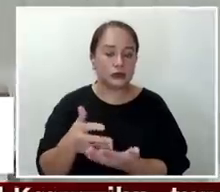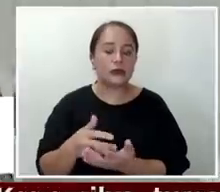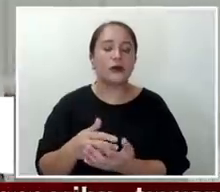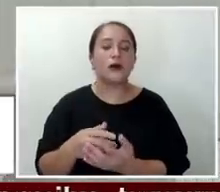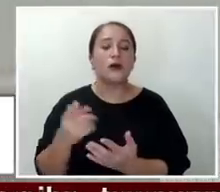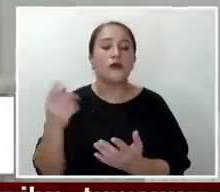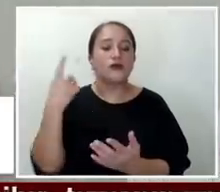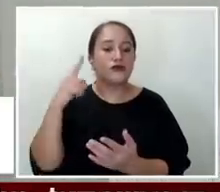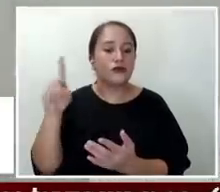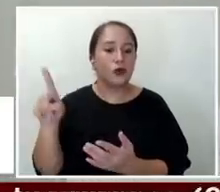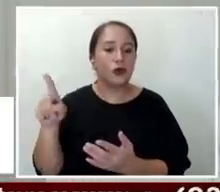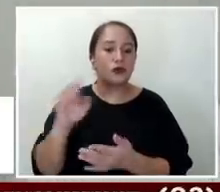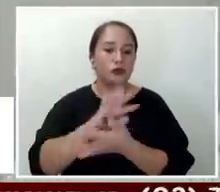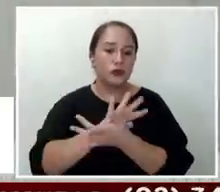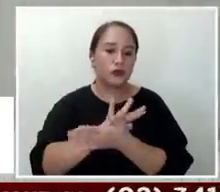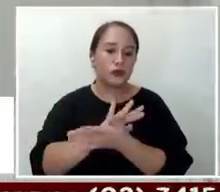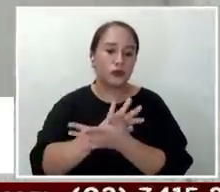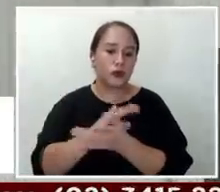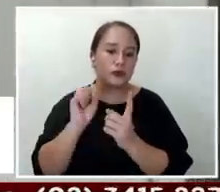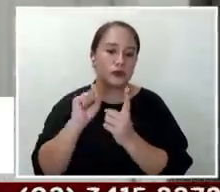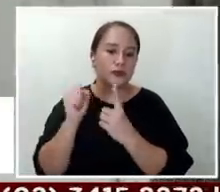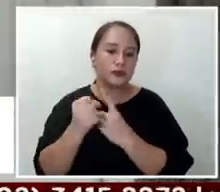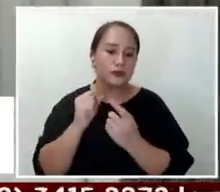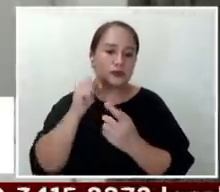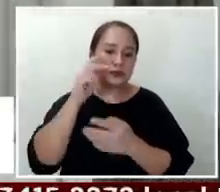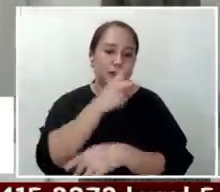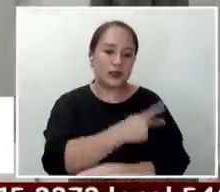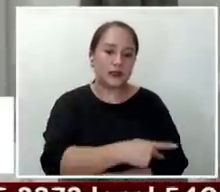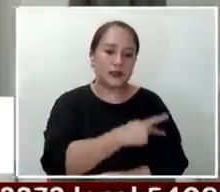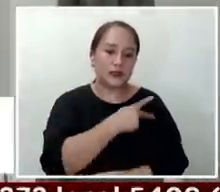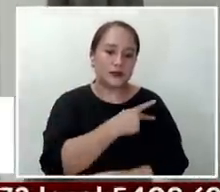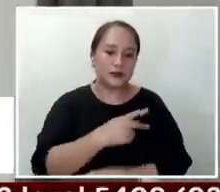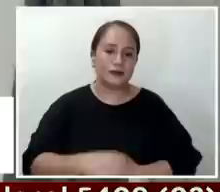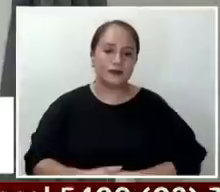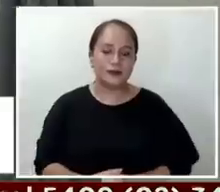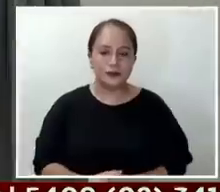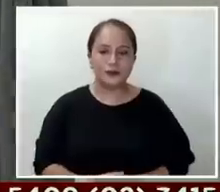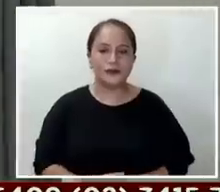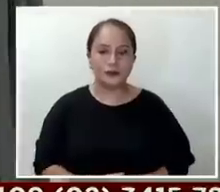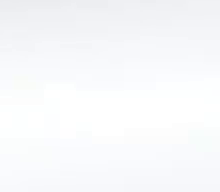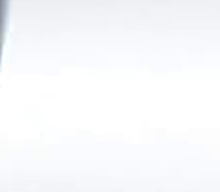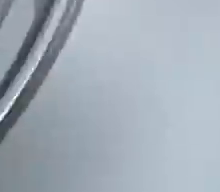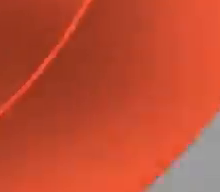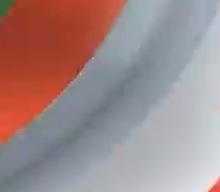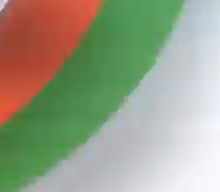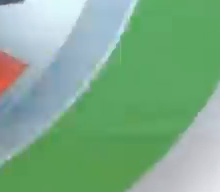para sa mga COVID cases. Dennis Datu, ABS-CBN News.